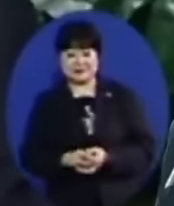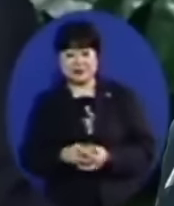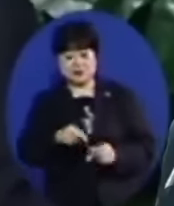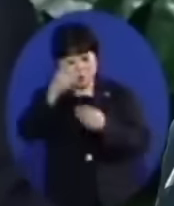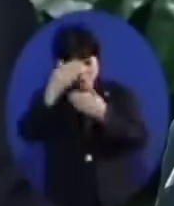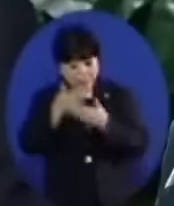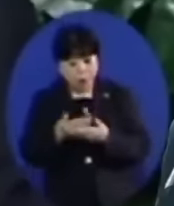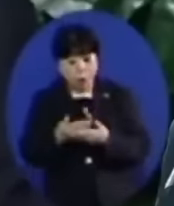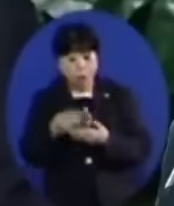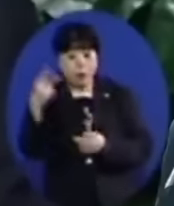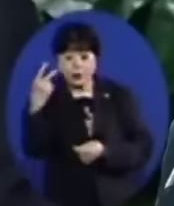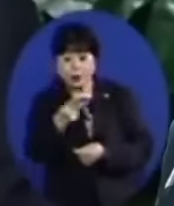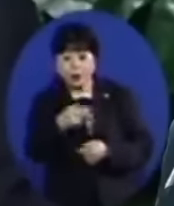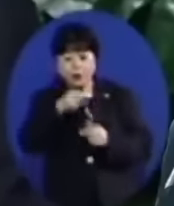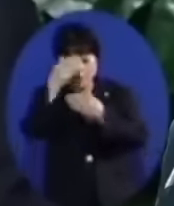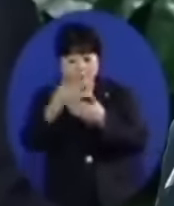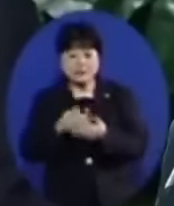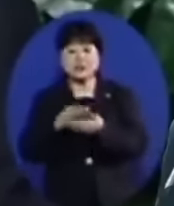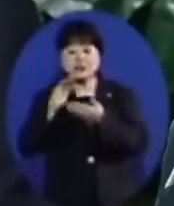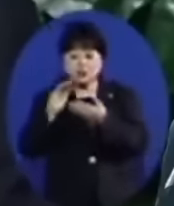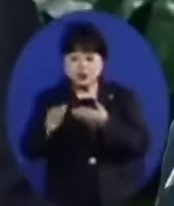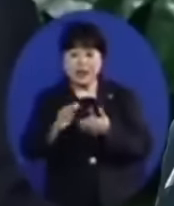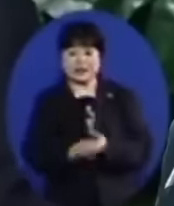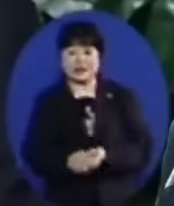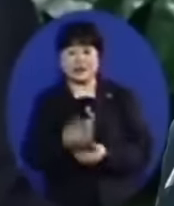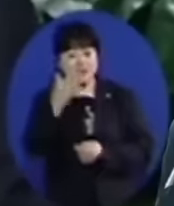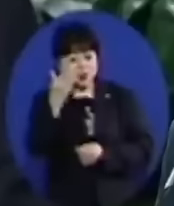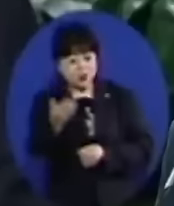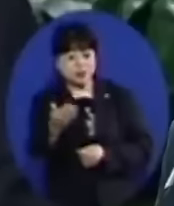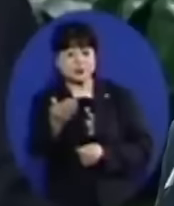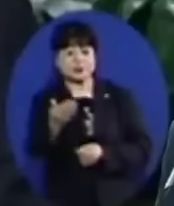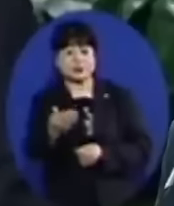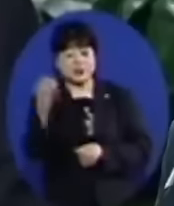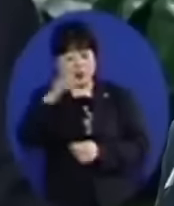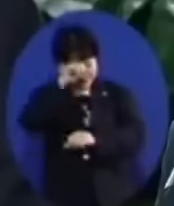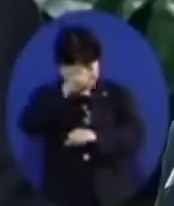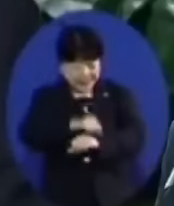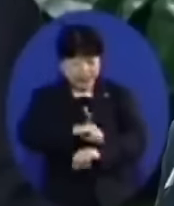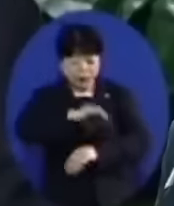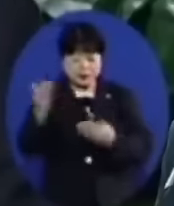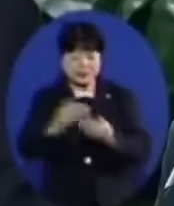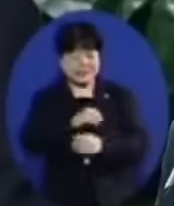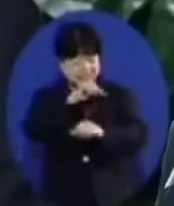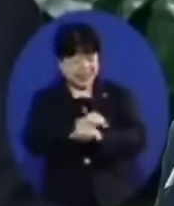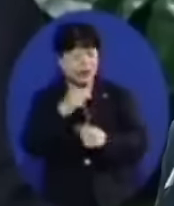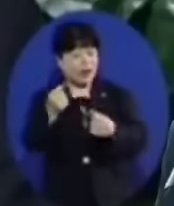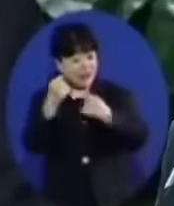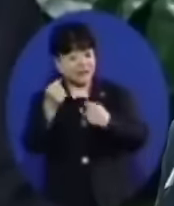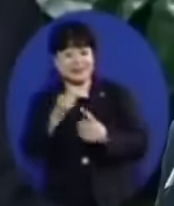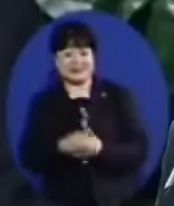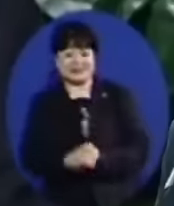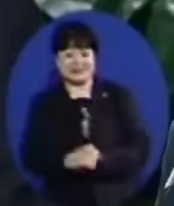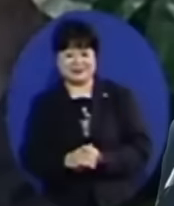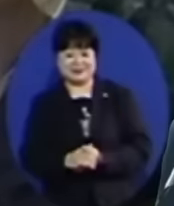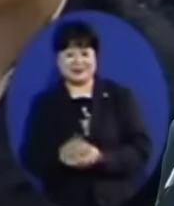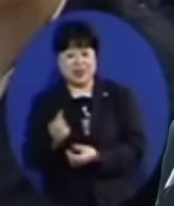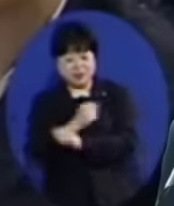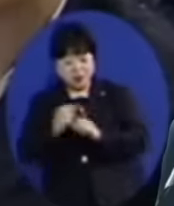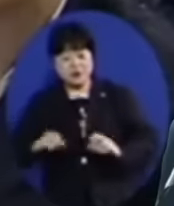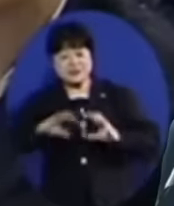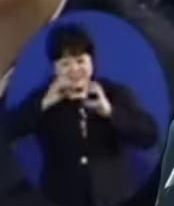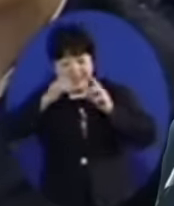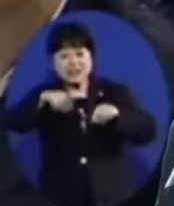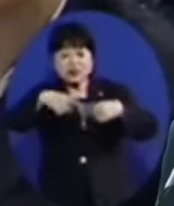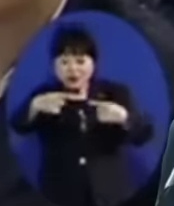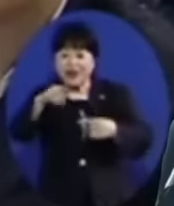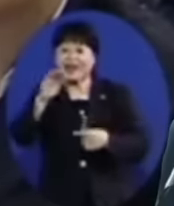구원을 받지만, 구원을 받고 난 다음에 여러분은 영혼이 잘 되고 범사에 잘 되며 강건한 넓은 세계로